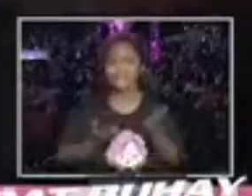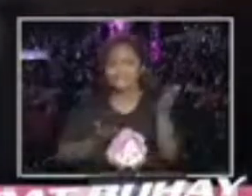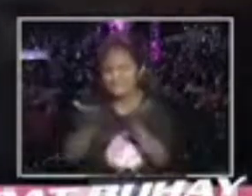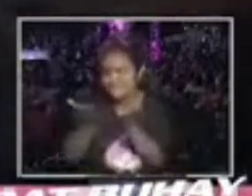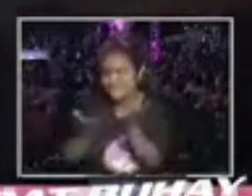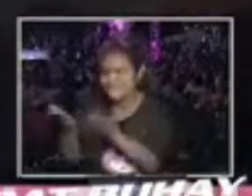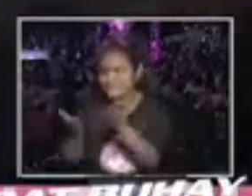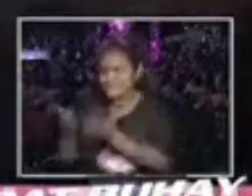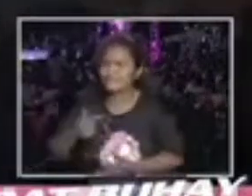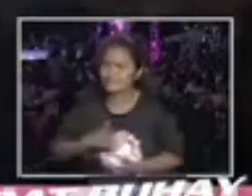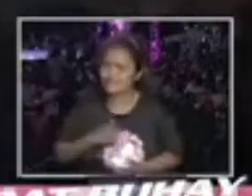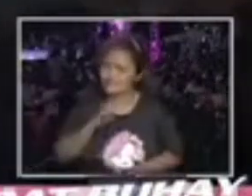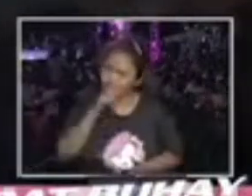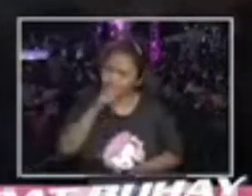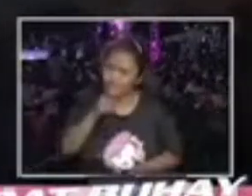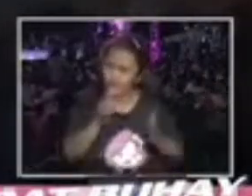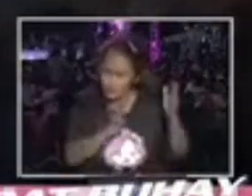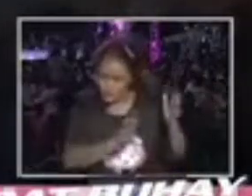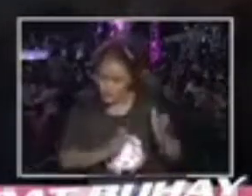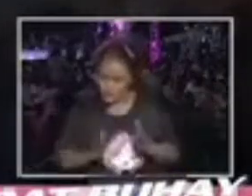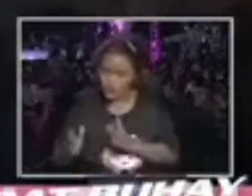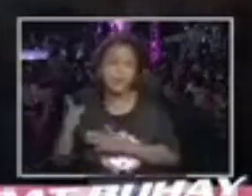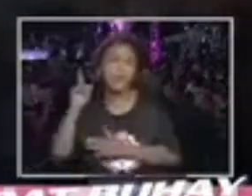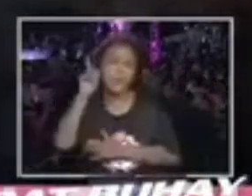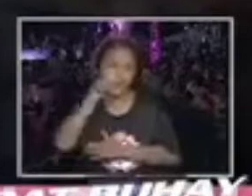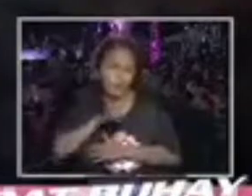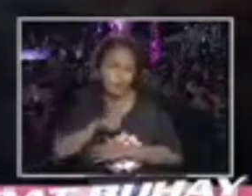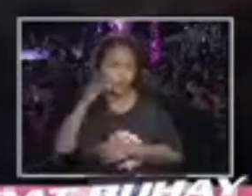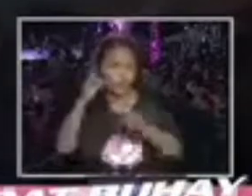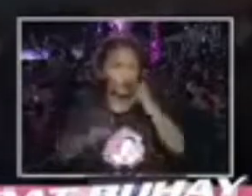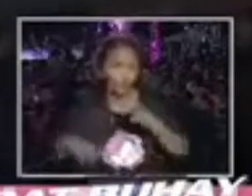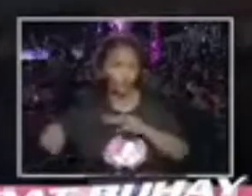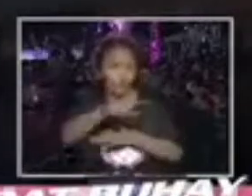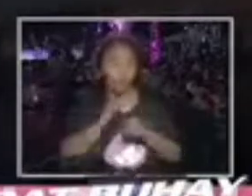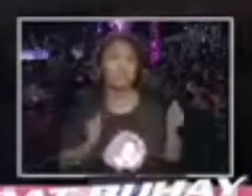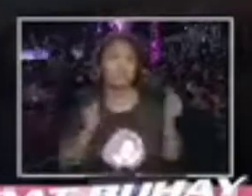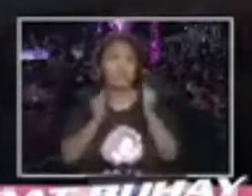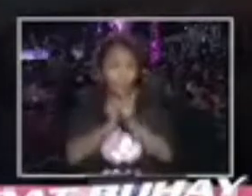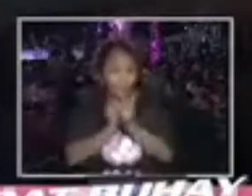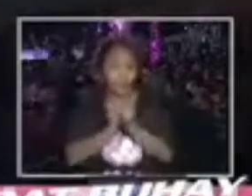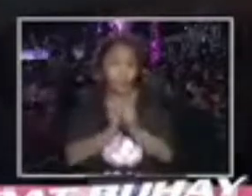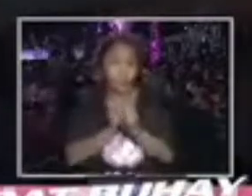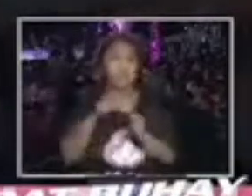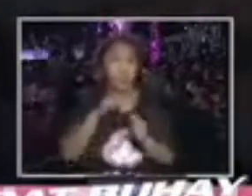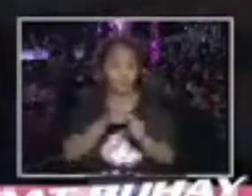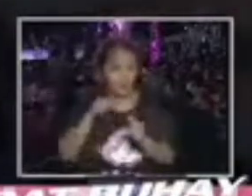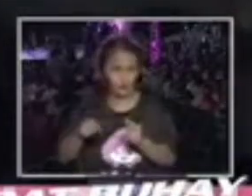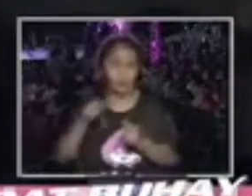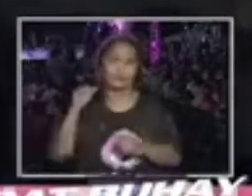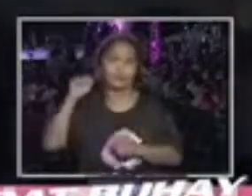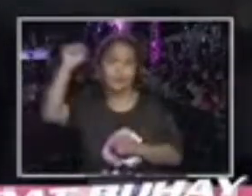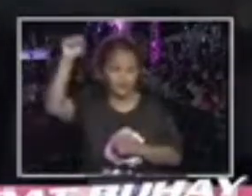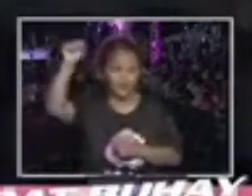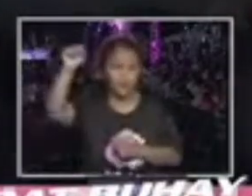Makakapanilbihan po ako ng maayos kung sila ang kasama natin sa laban na